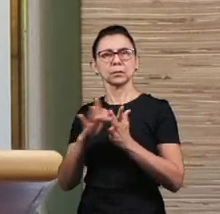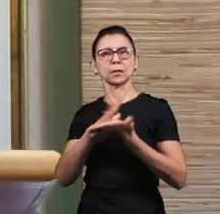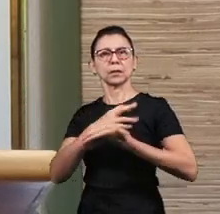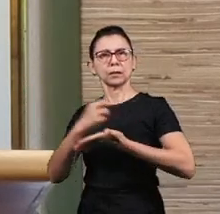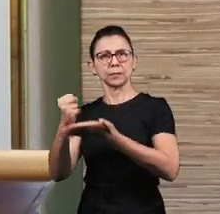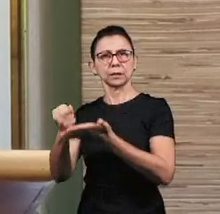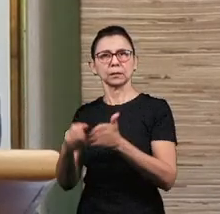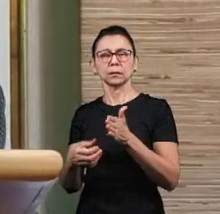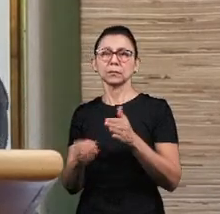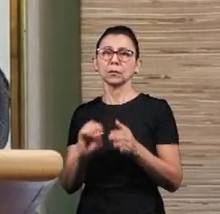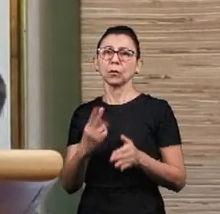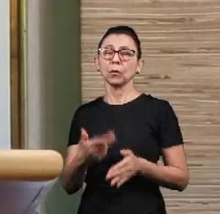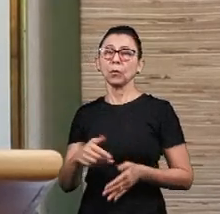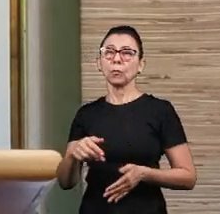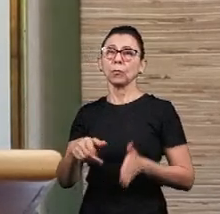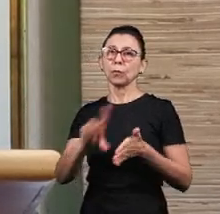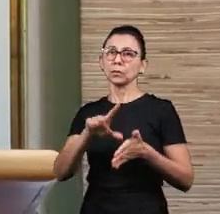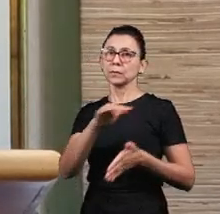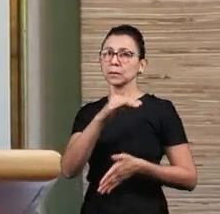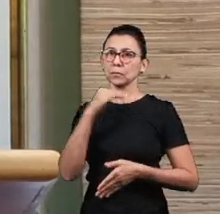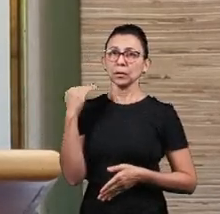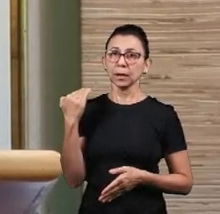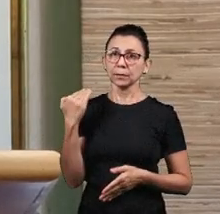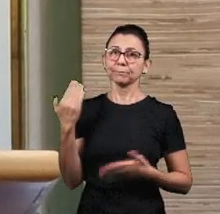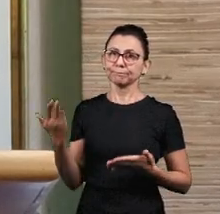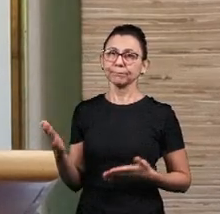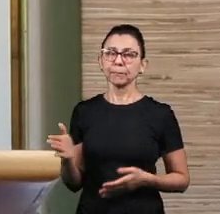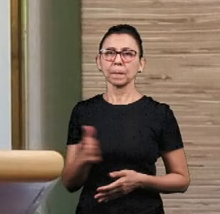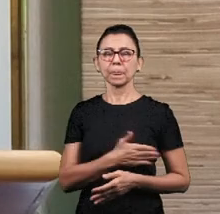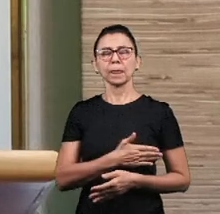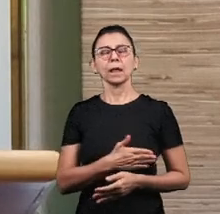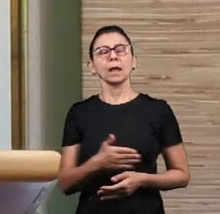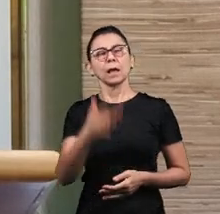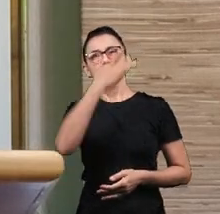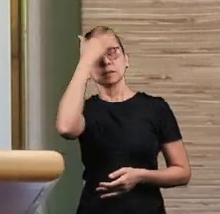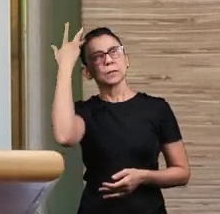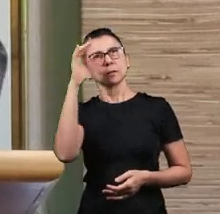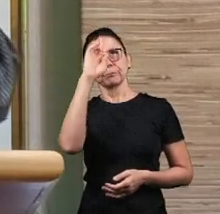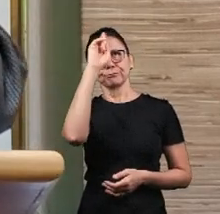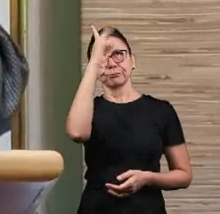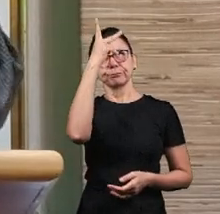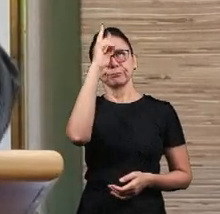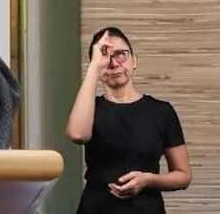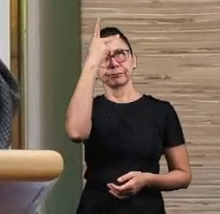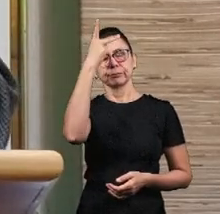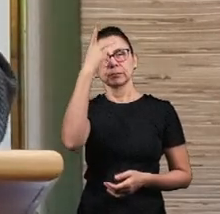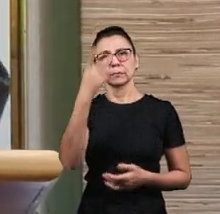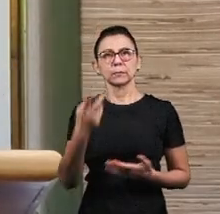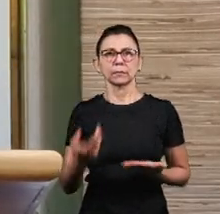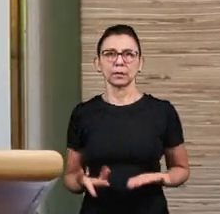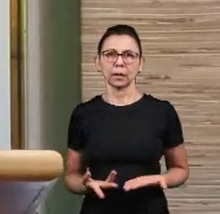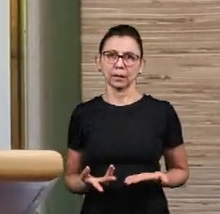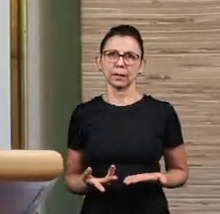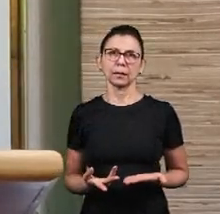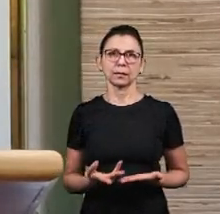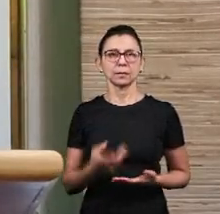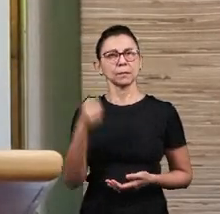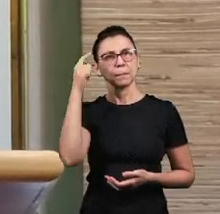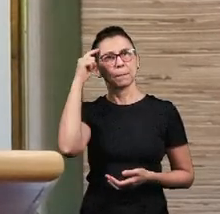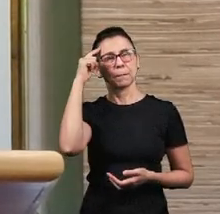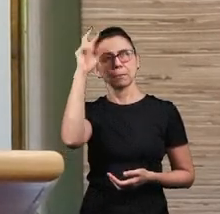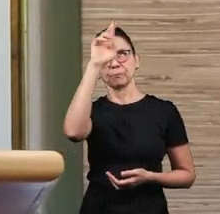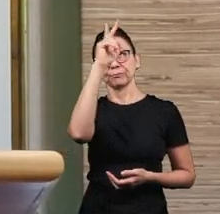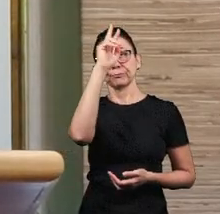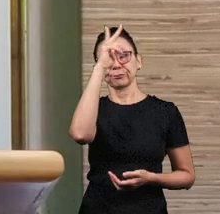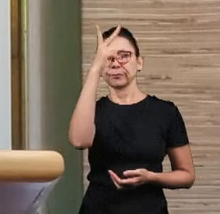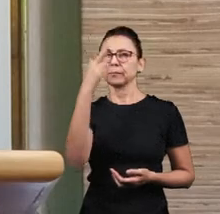ils changent de pensée, ils changent d'idée, ils ne changent pas de vie, mais de pensée, idée,